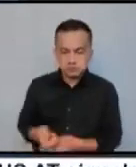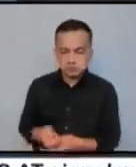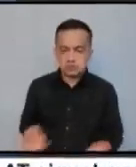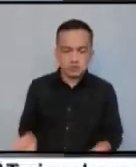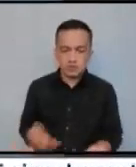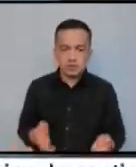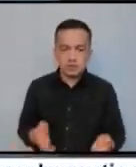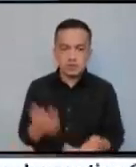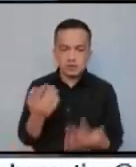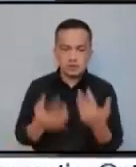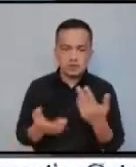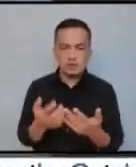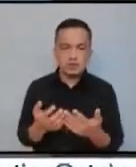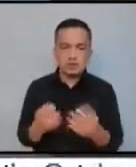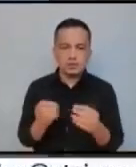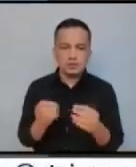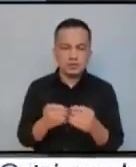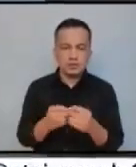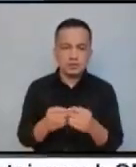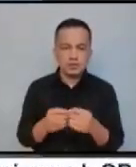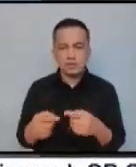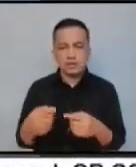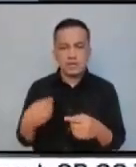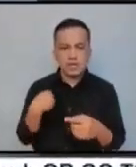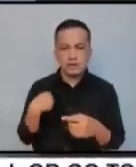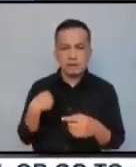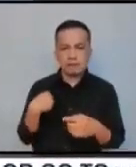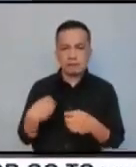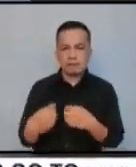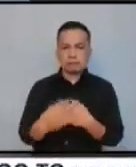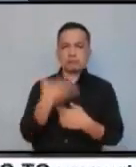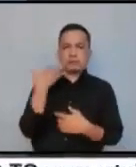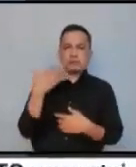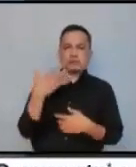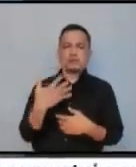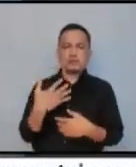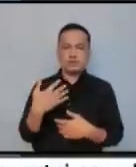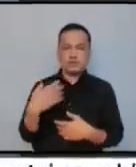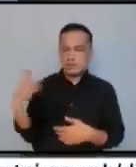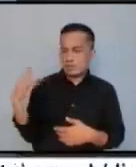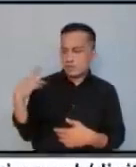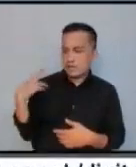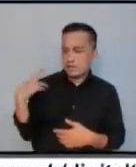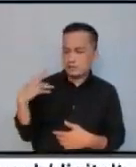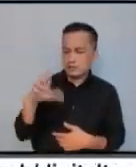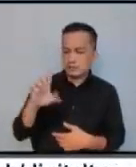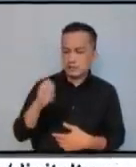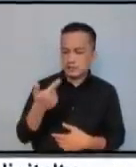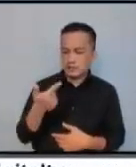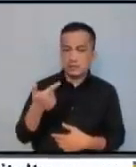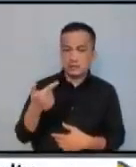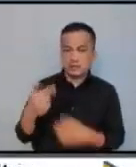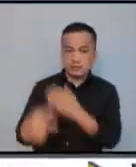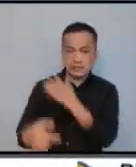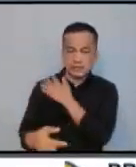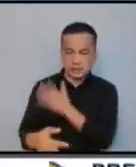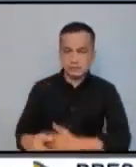apoy dahilan para magtamo ito ng first degree burn sa kanyang kanang tuhod at balikat. Agad namang